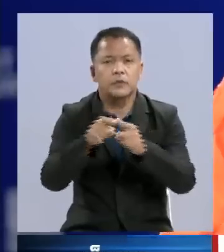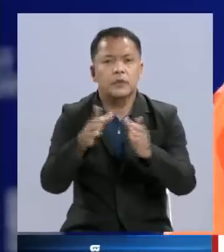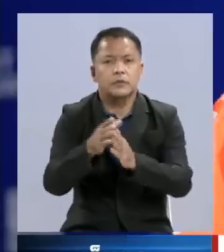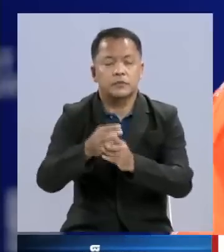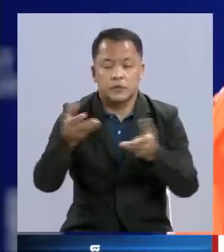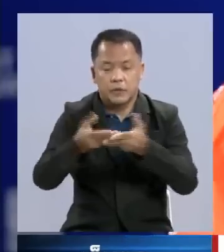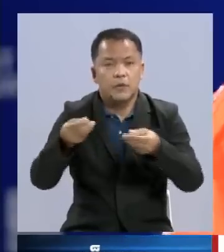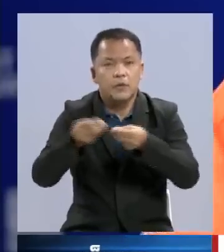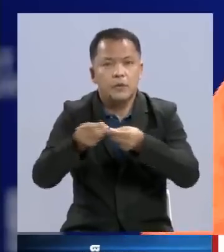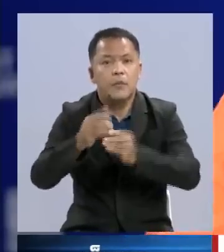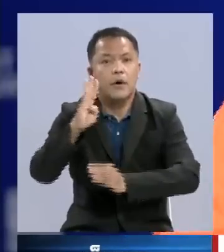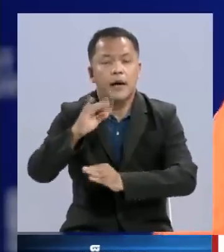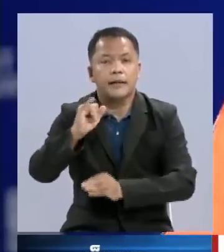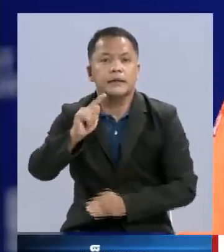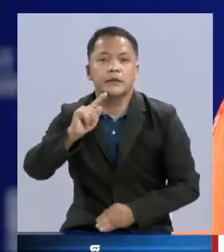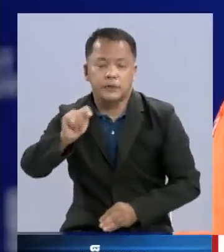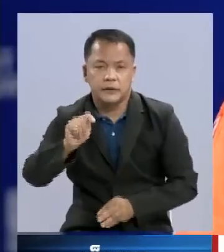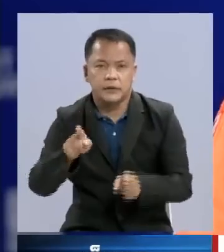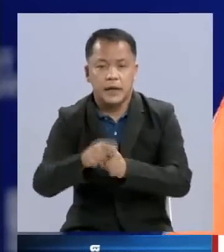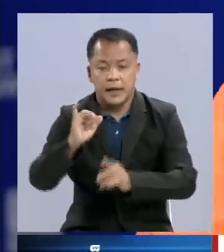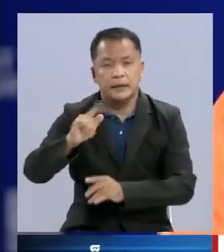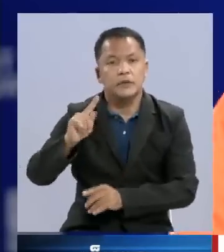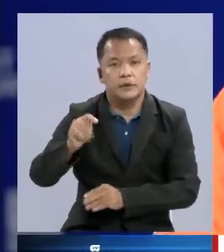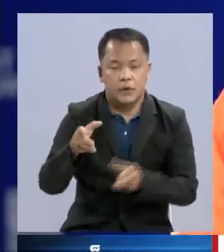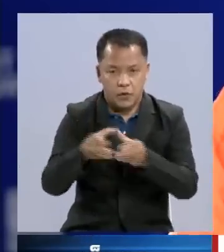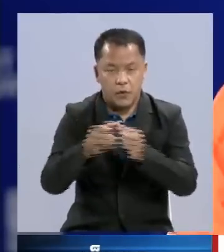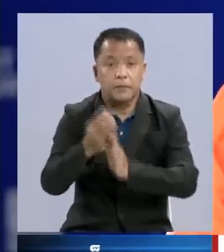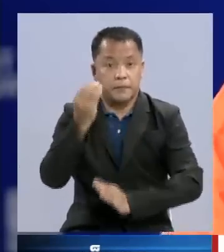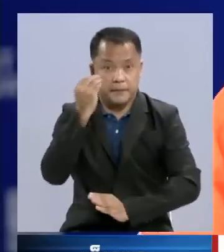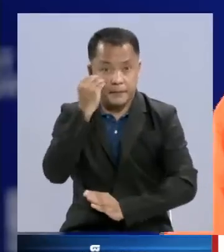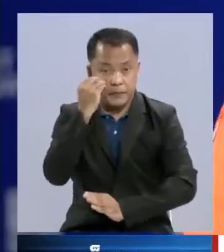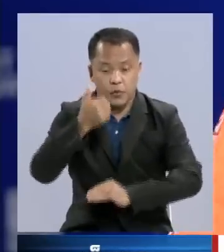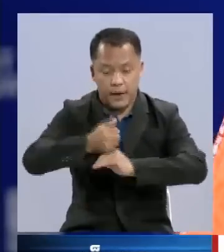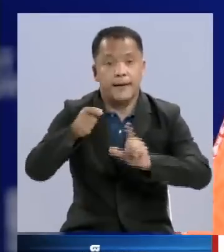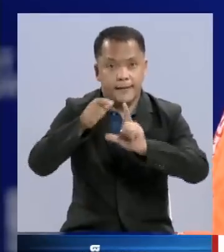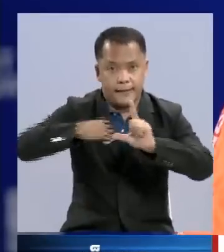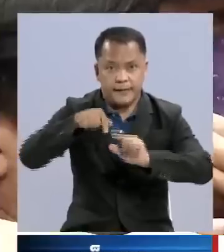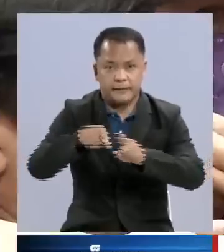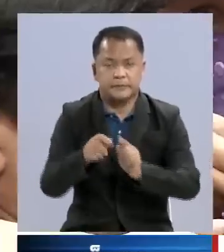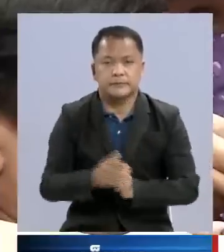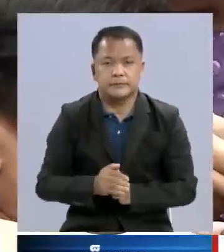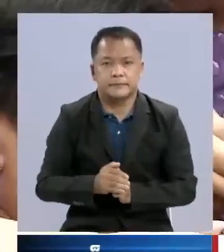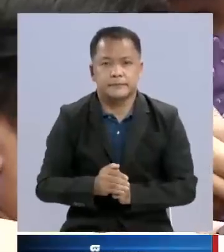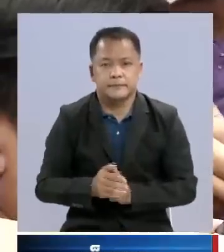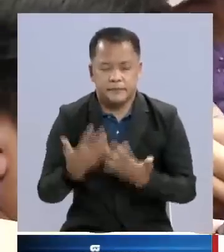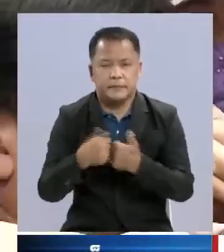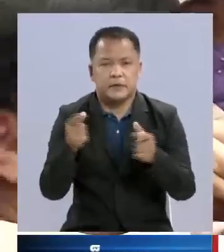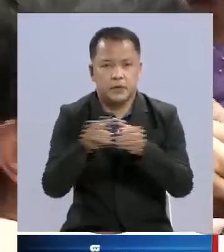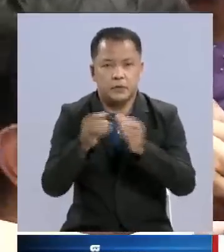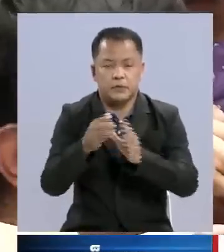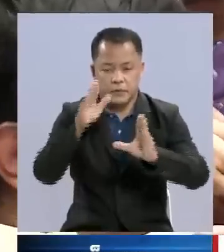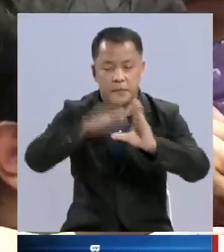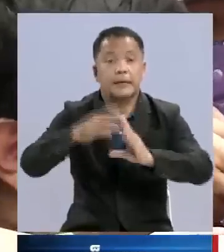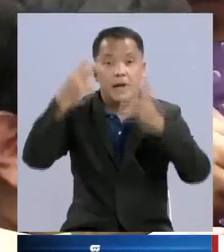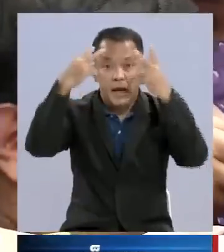การถือครองหุ้นบริษัท ITV จำกัดมหาชนของคุณพิธาลิ้มเจริญรัตน์หัวหน้าพรรคก้าวไกลและแคนดิเดตน